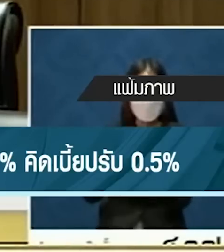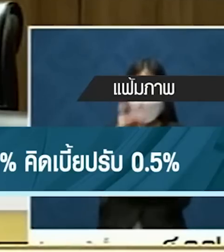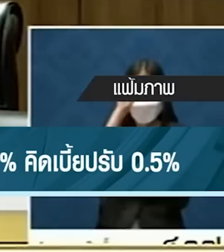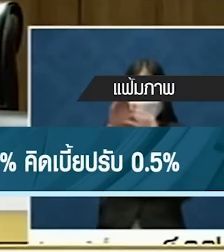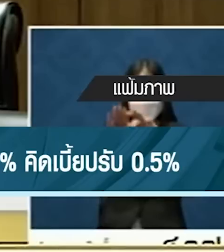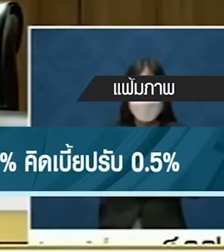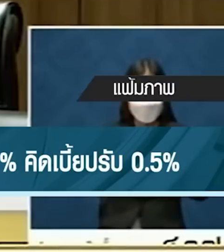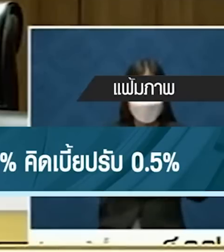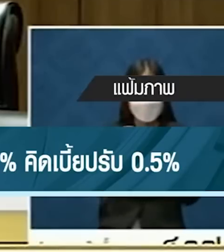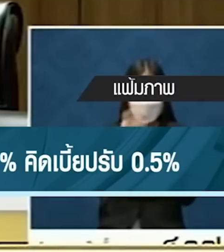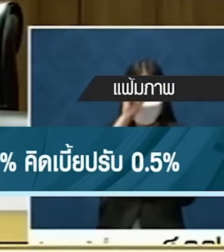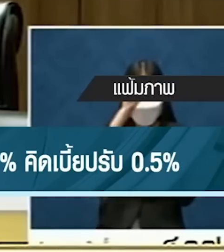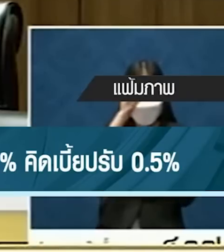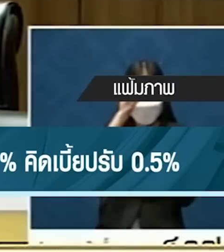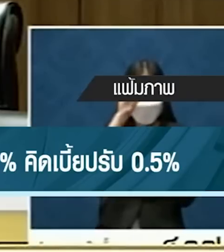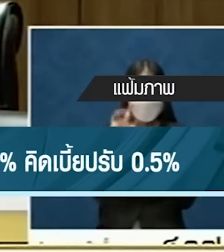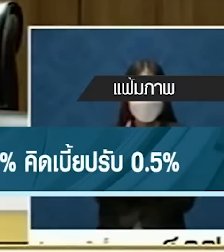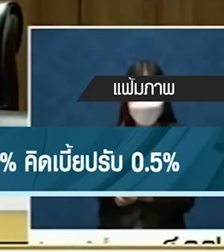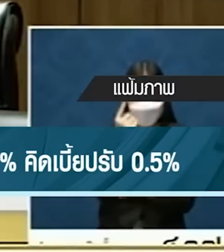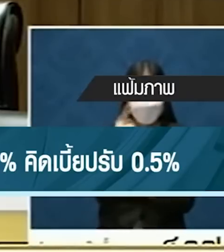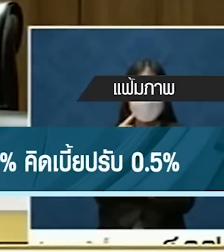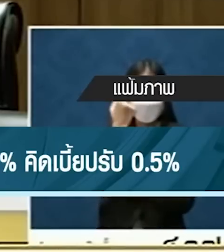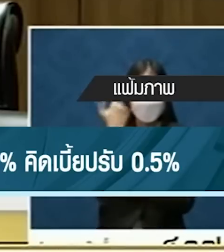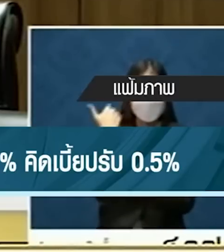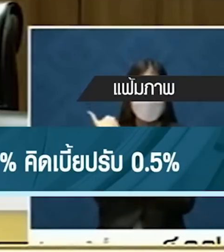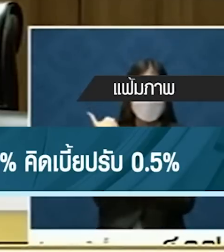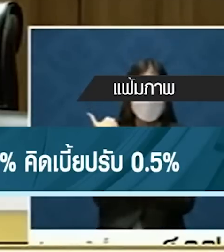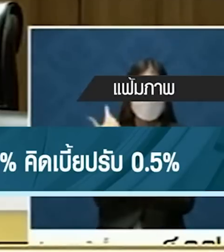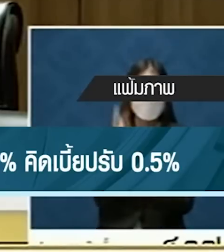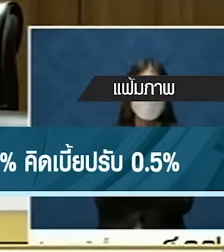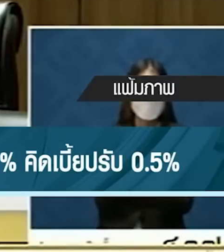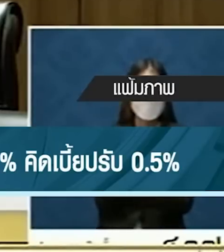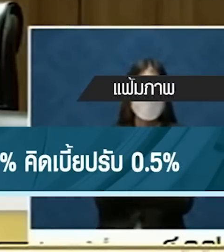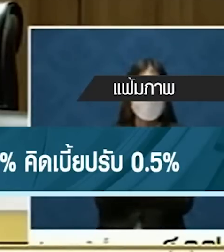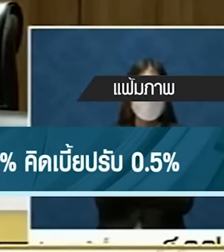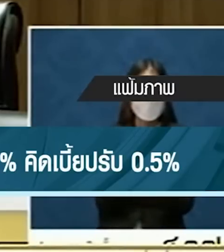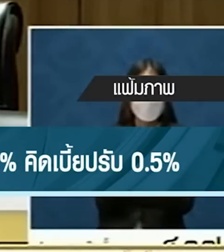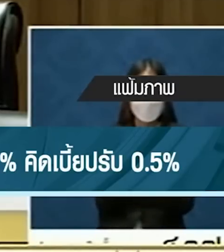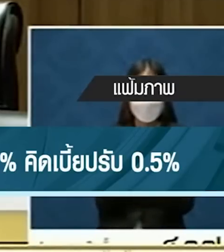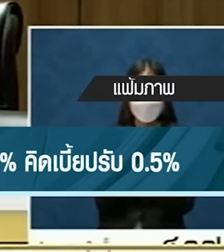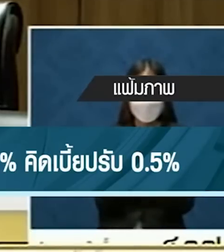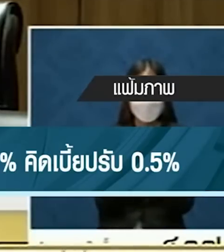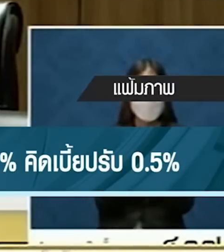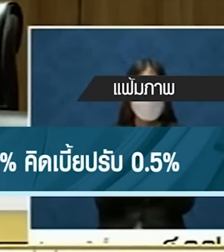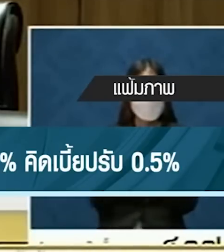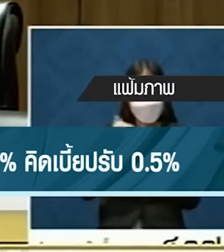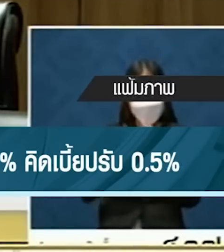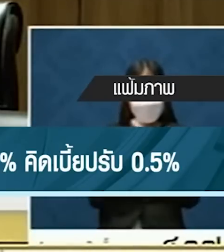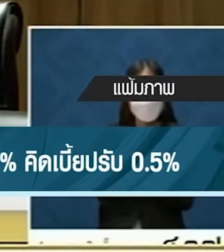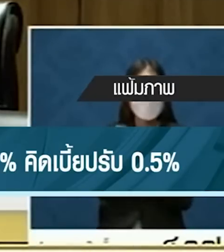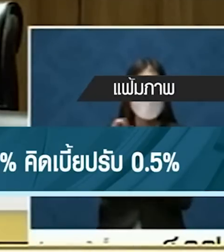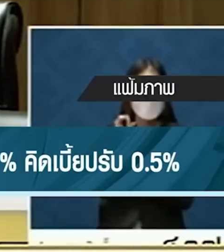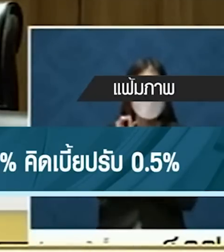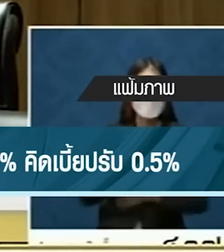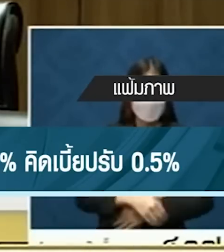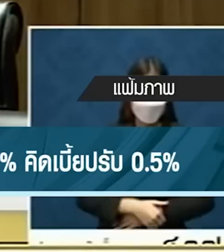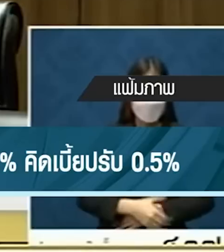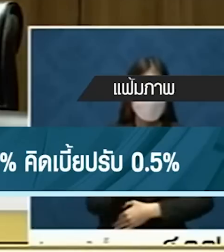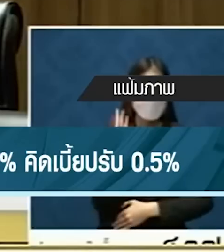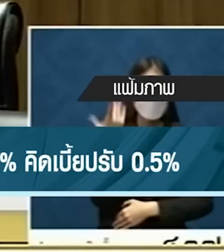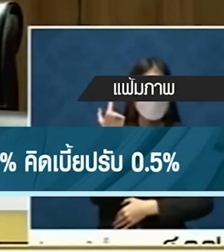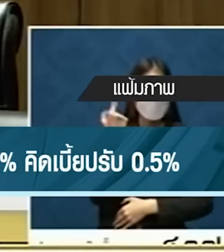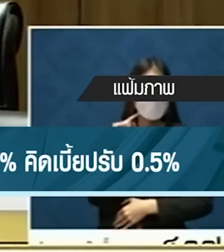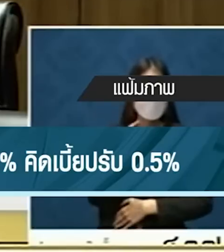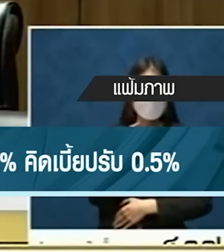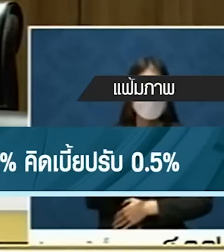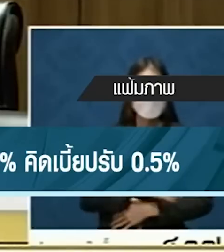ไปแก้ก็คือเดิมเนี่ยสสเนี่ยนะคือสภาผู้แทนราษฎรเนี่ยบอกว่าไม่มีในส่วนของดอกเบี้ยไม่มีส่วน